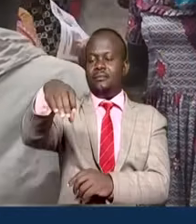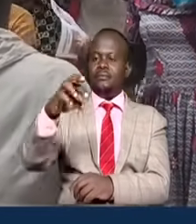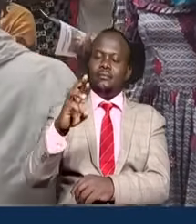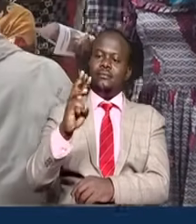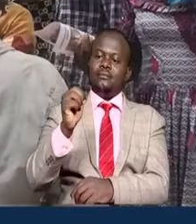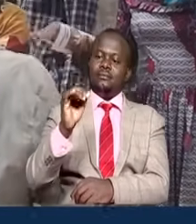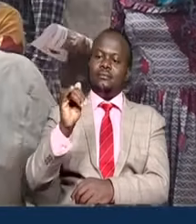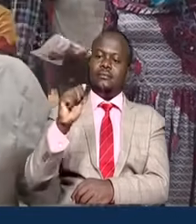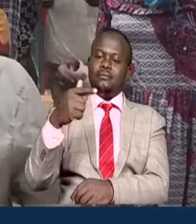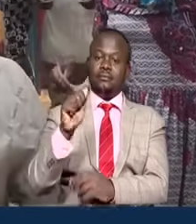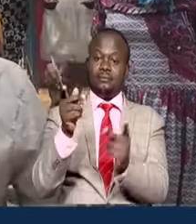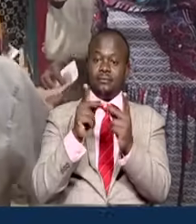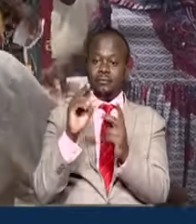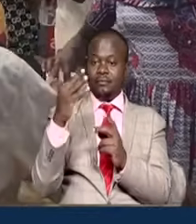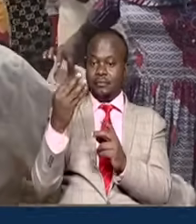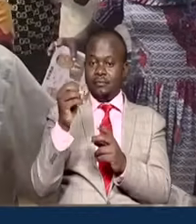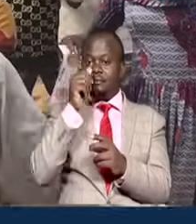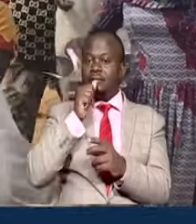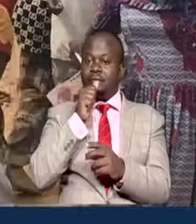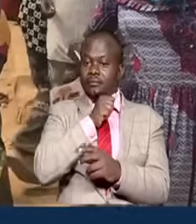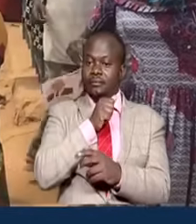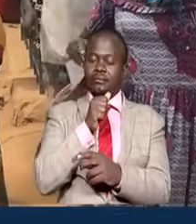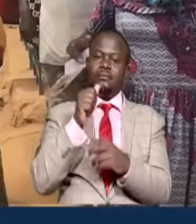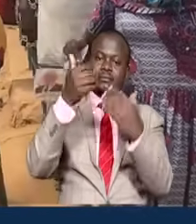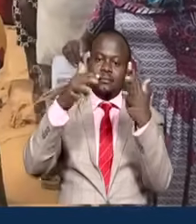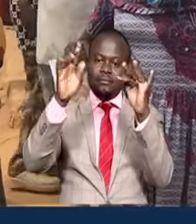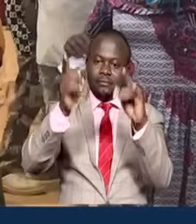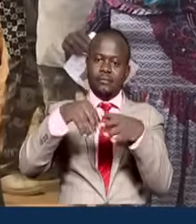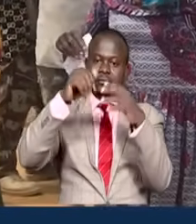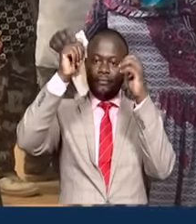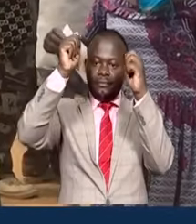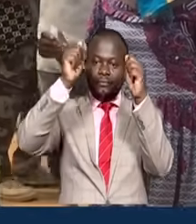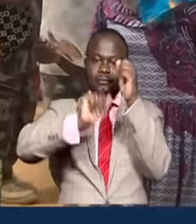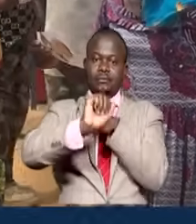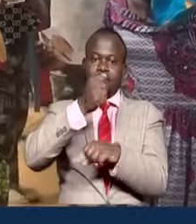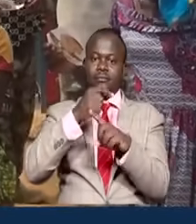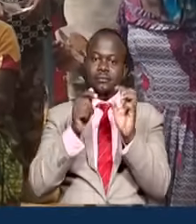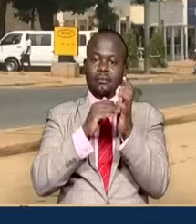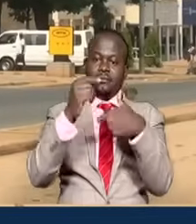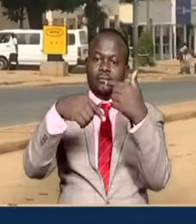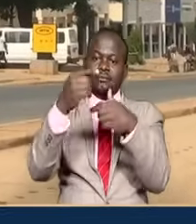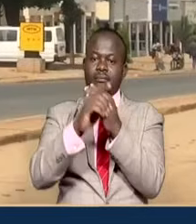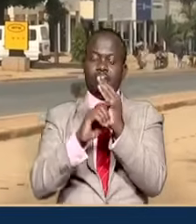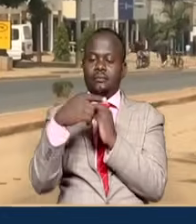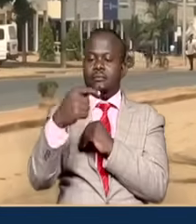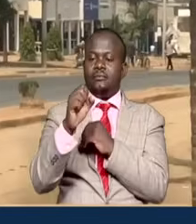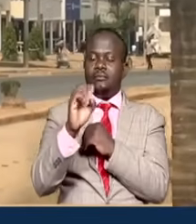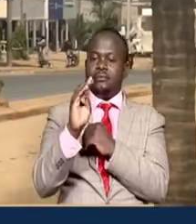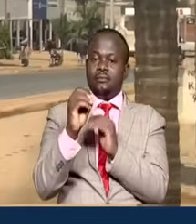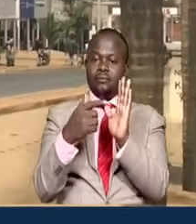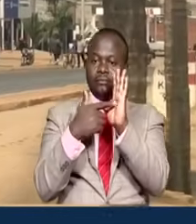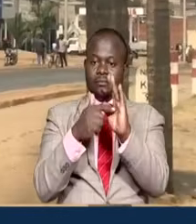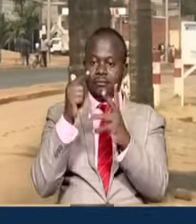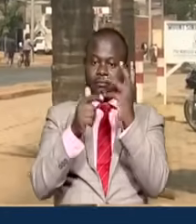site ya 30 umukandida depite wigenga Nsengiyumva Janvier agezeho yiyamamaza. Ni igikorwa kandi yakomereje mu karere ka Gatsibo, aho yagaragaje